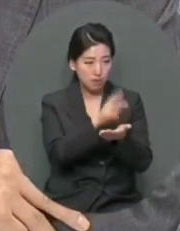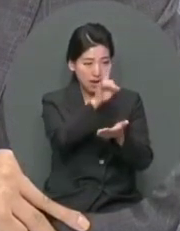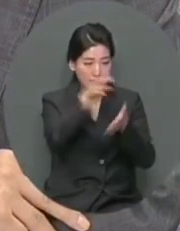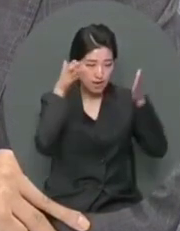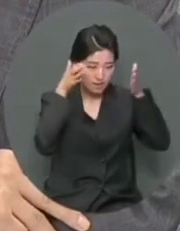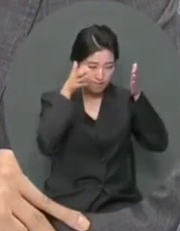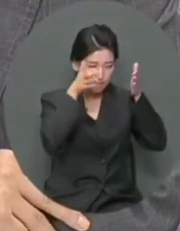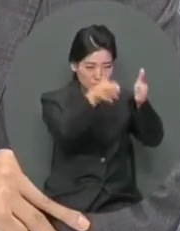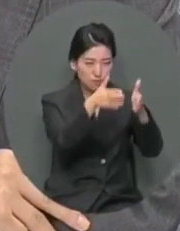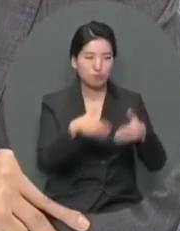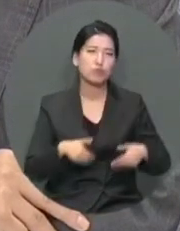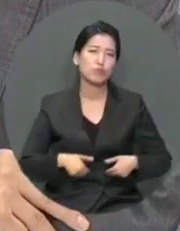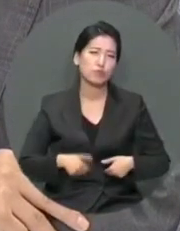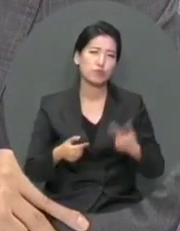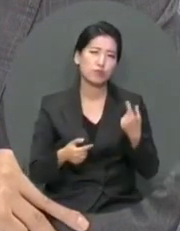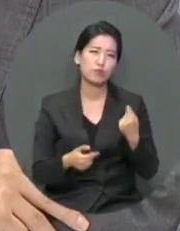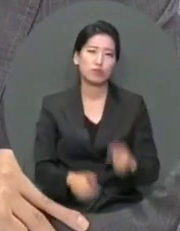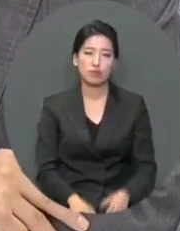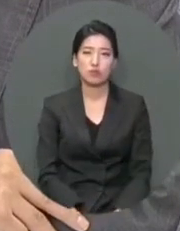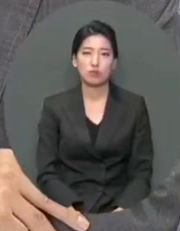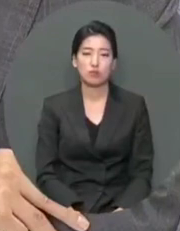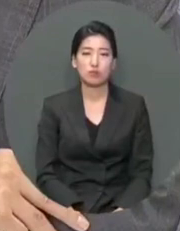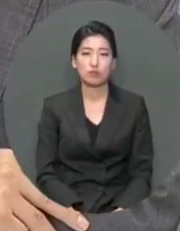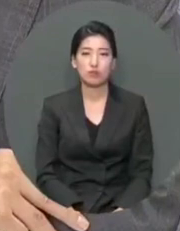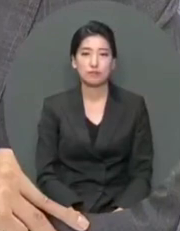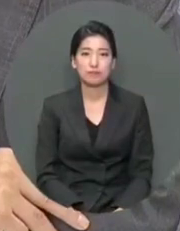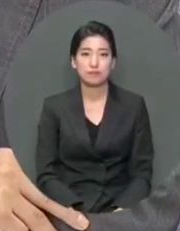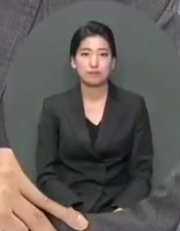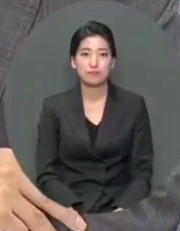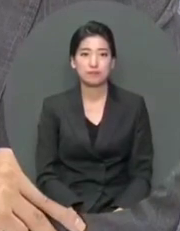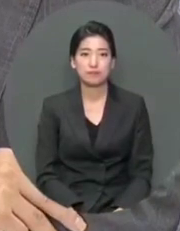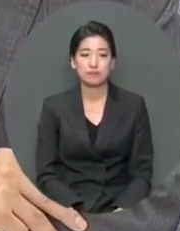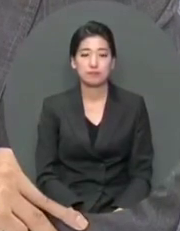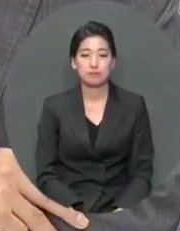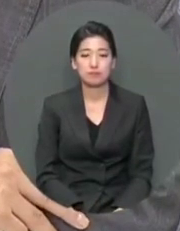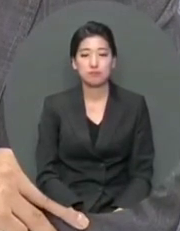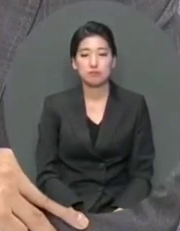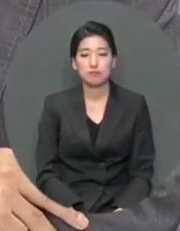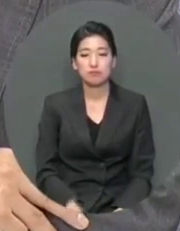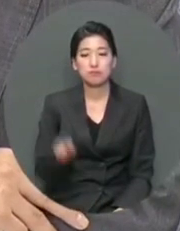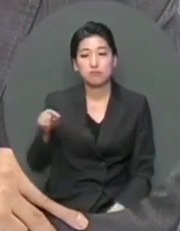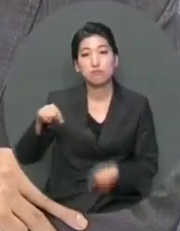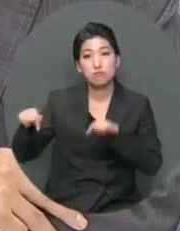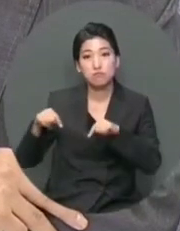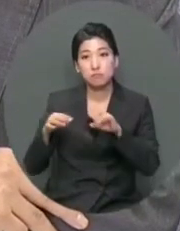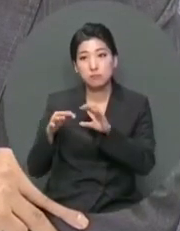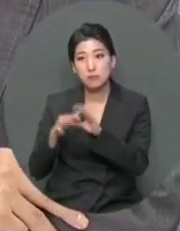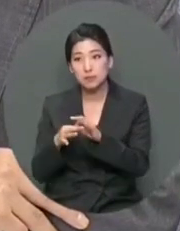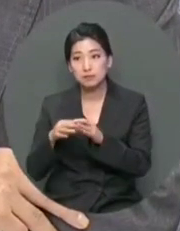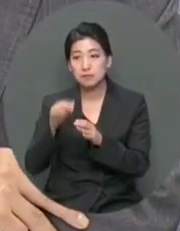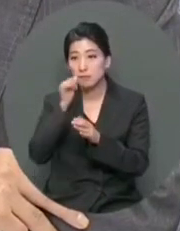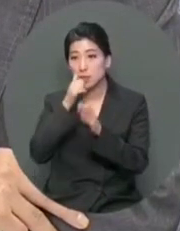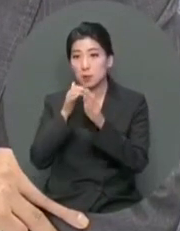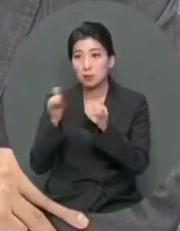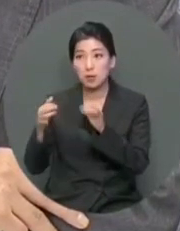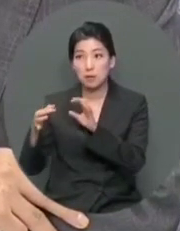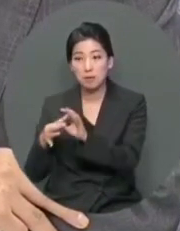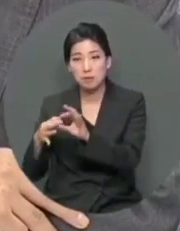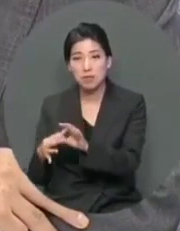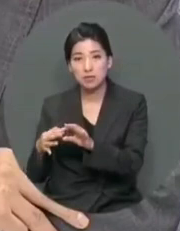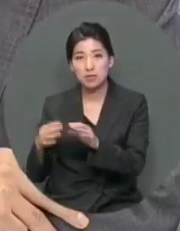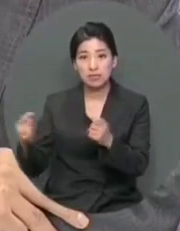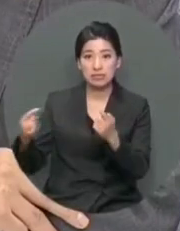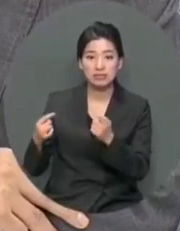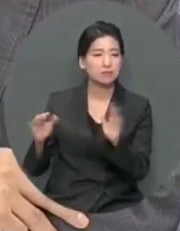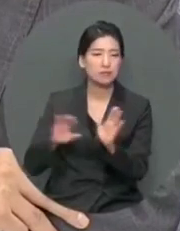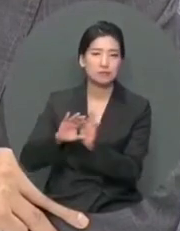뭐 연고라든지 이런 것으로 인한 그 의심을 불식시킬 수 있다고 저는 생각하고 있습니다. 그